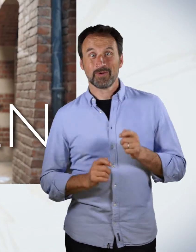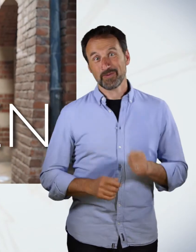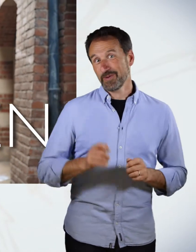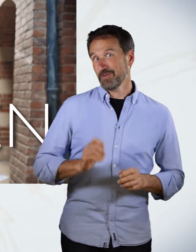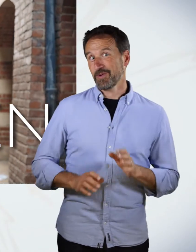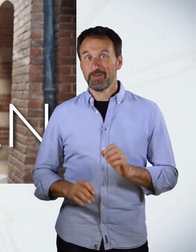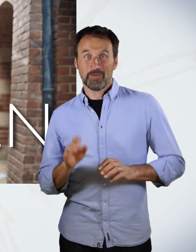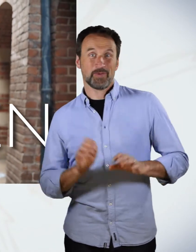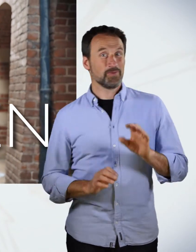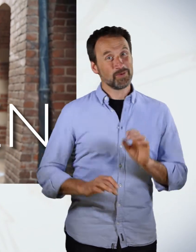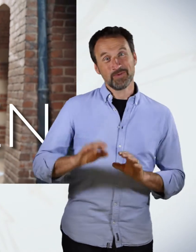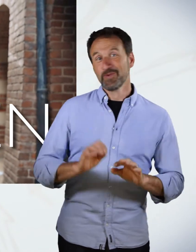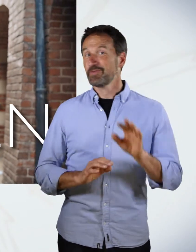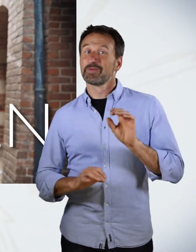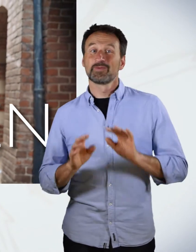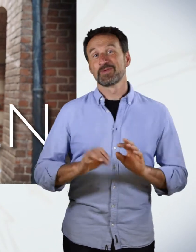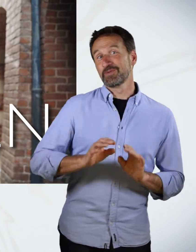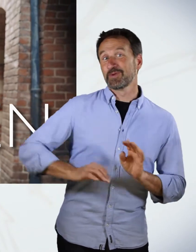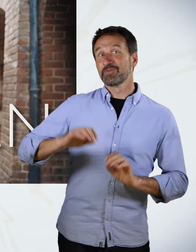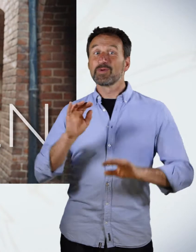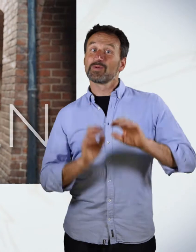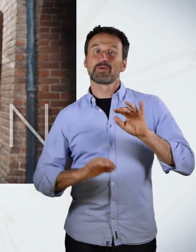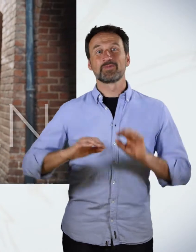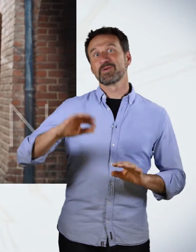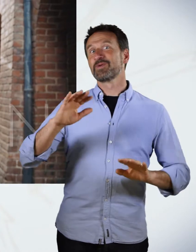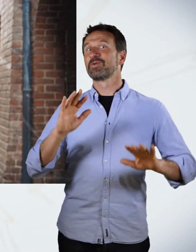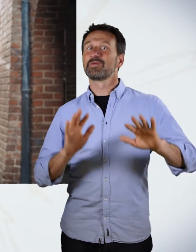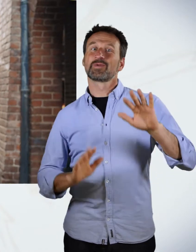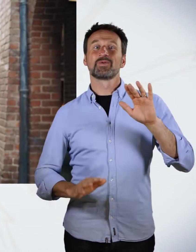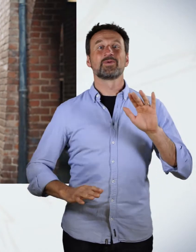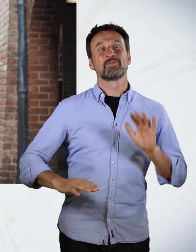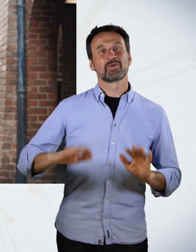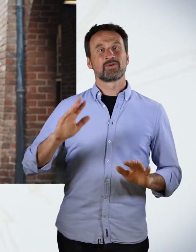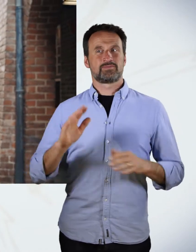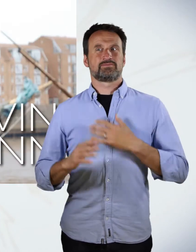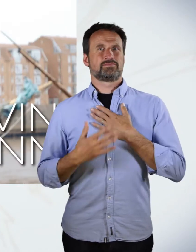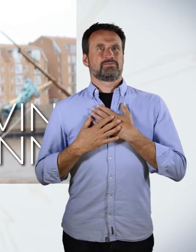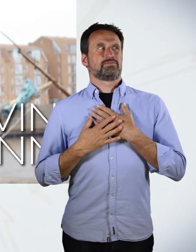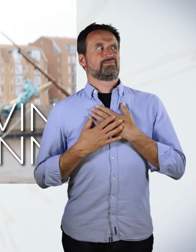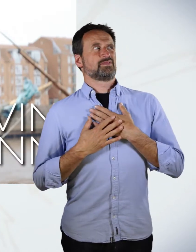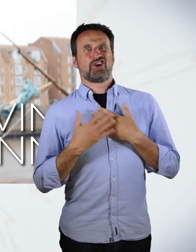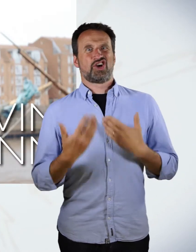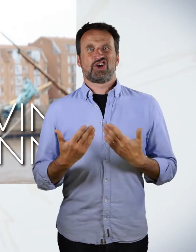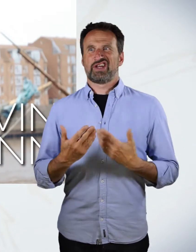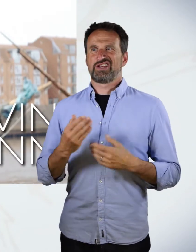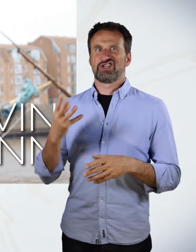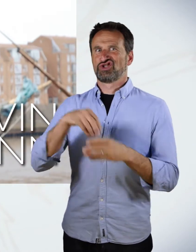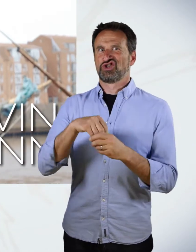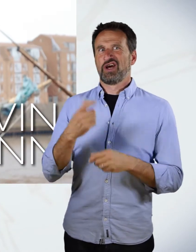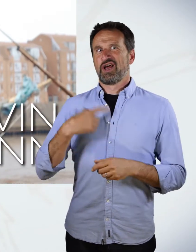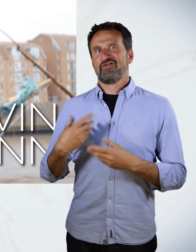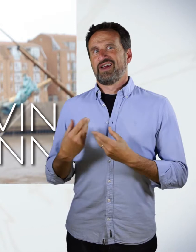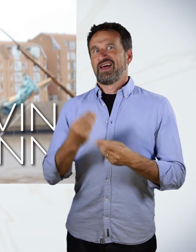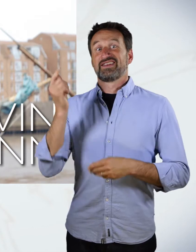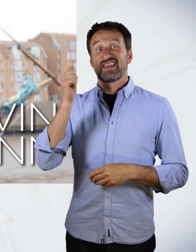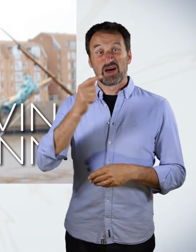Windows wide, the curtains fly to catch the evening breeze. Ja, ich bin heute von Joiner Bremen eingeladen worden. Bin tatsächlich schon mal einmal hier